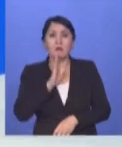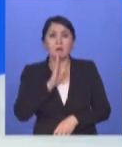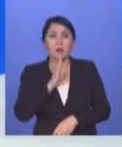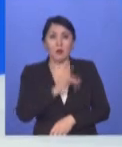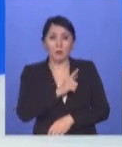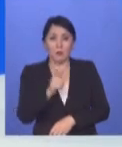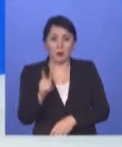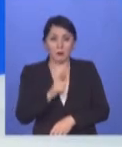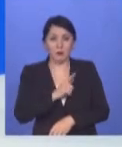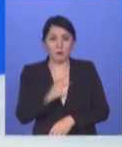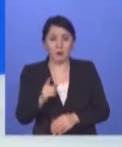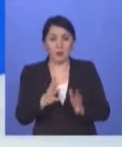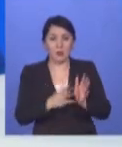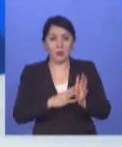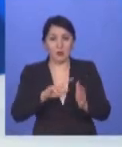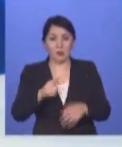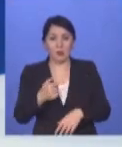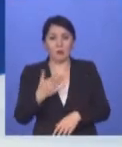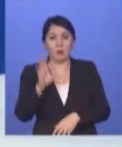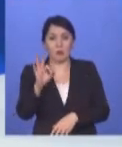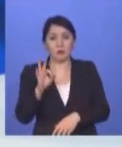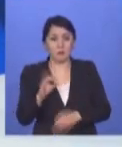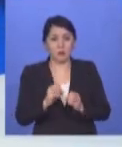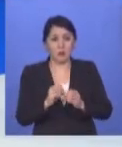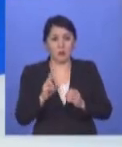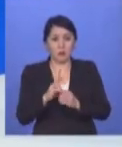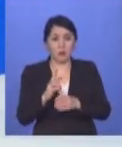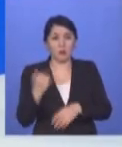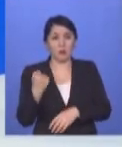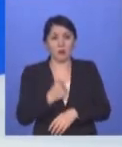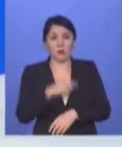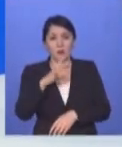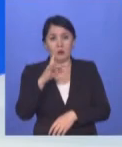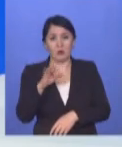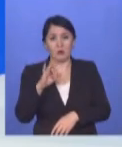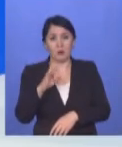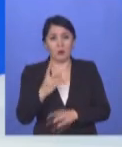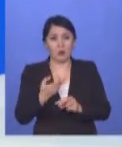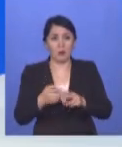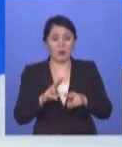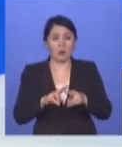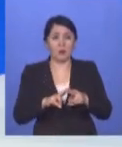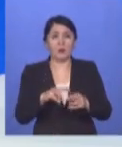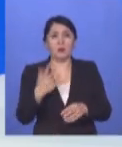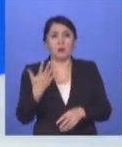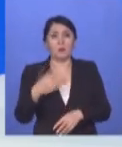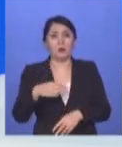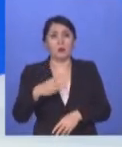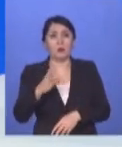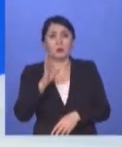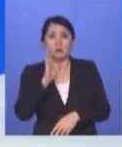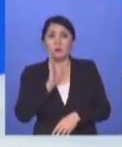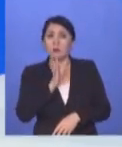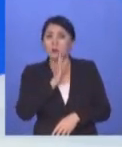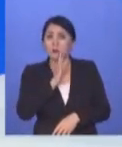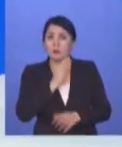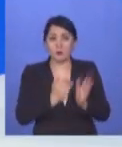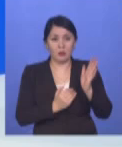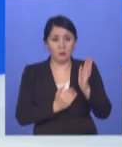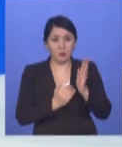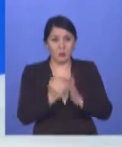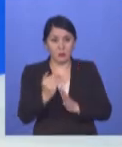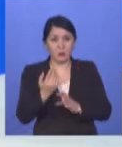қалынды. Оның 99-да 5% 12 аптасына дейін акушер-гинекологқа көрінген. Ал 53 әйел жоғары тәуеке